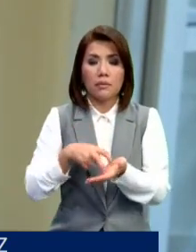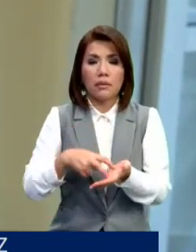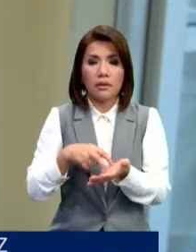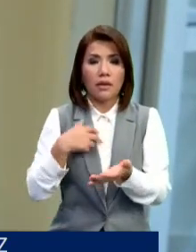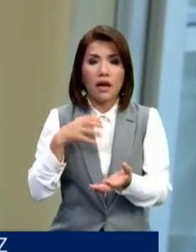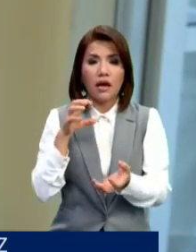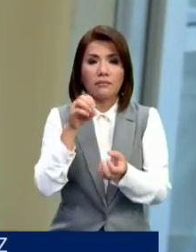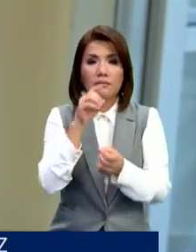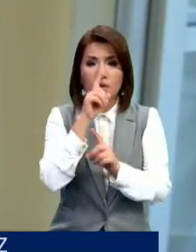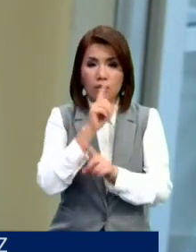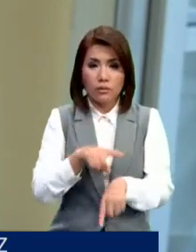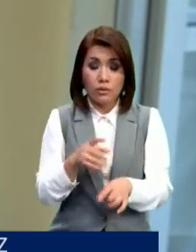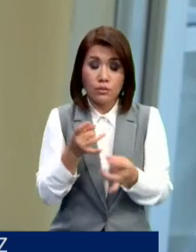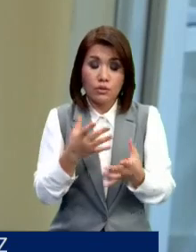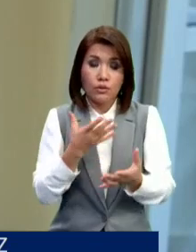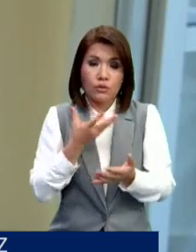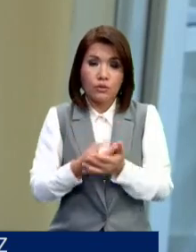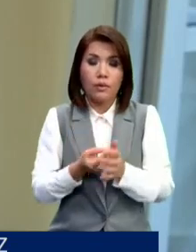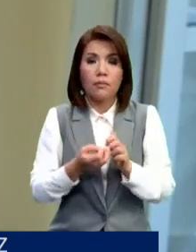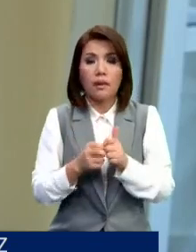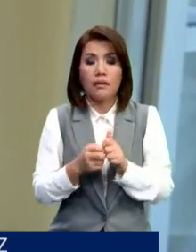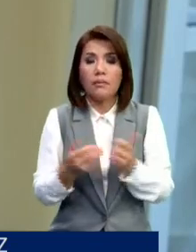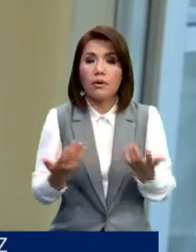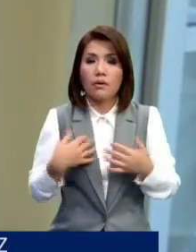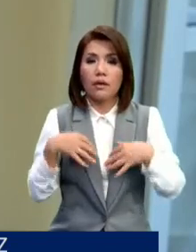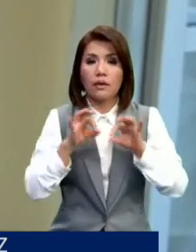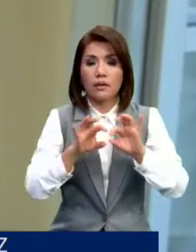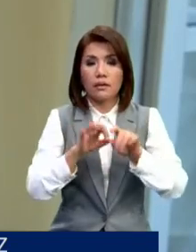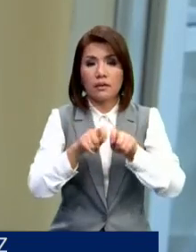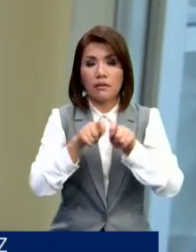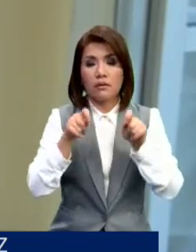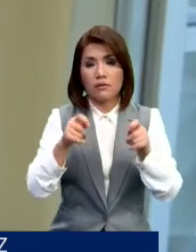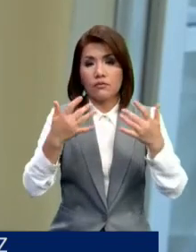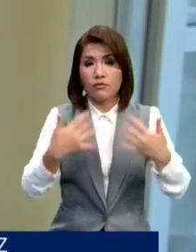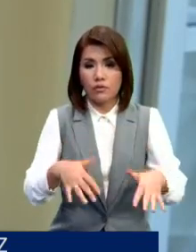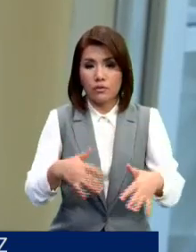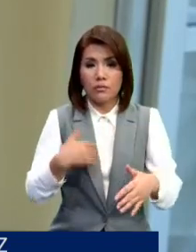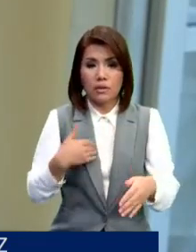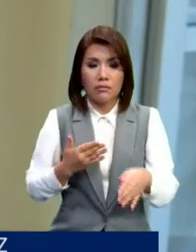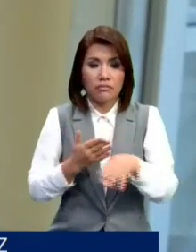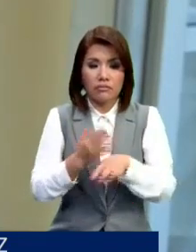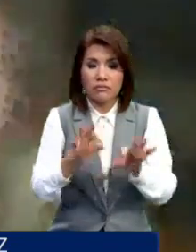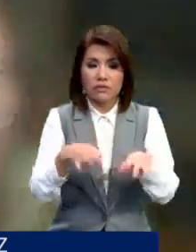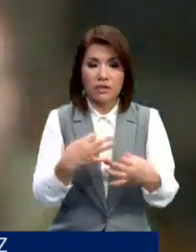қоймаймын. Мен оған айтам өзімнің болып тұрған проблемдей болды, кетем. Сол кіргізбеді.